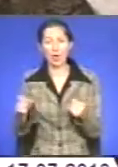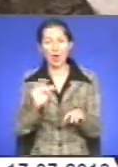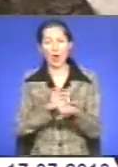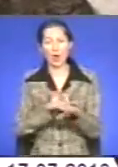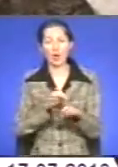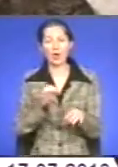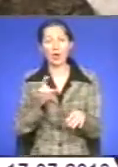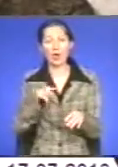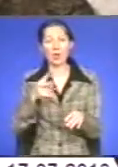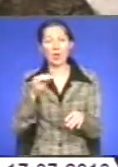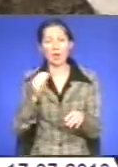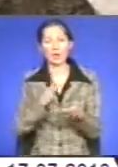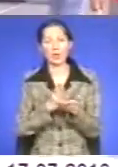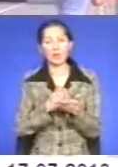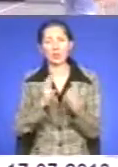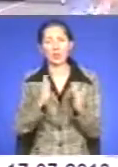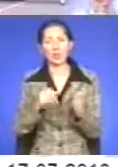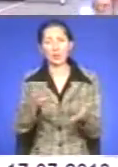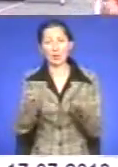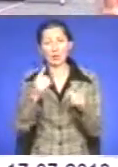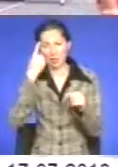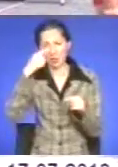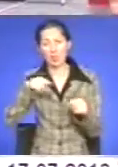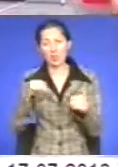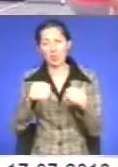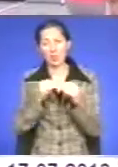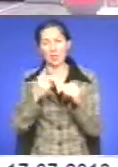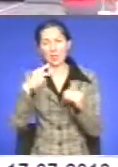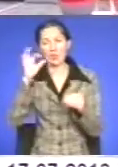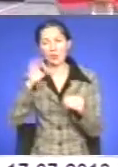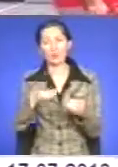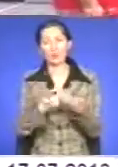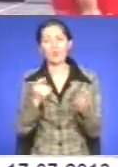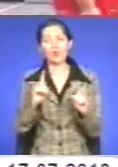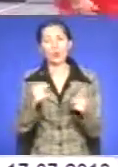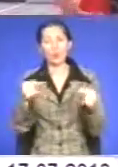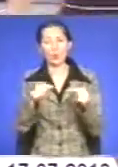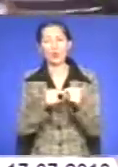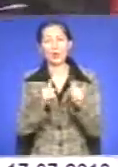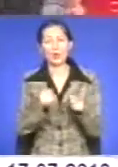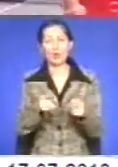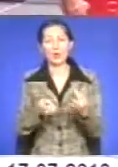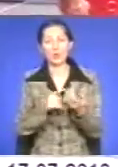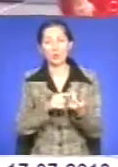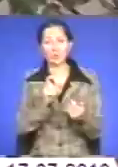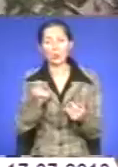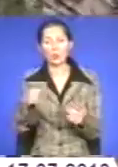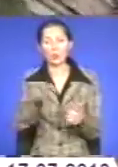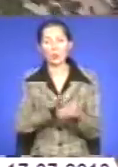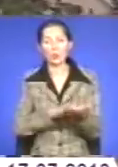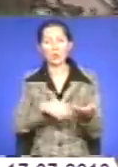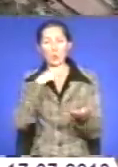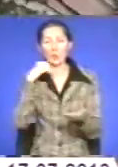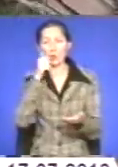лише 10-20% від реальної кількості. Фактично, люди протягом багатьох років можуть скаржитися на серце, нирки,